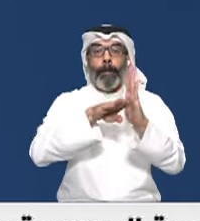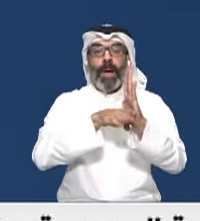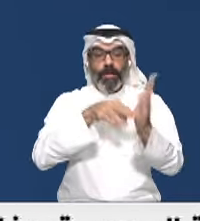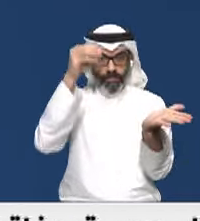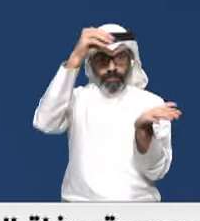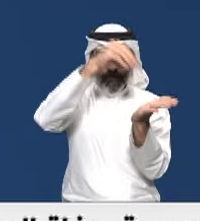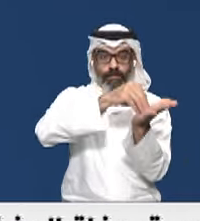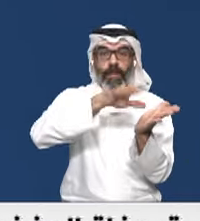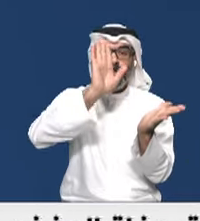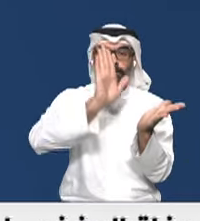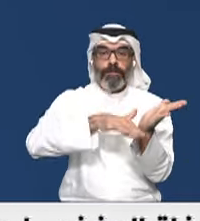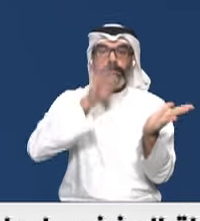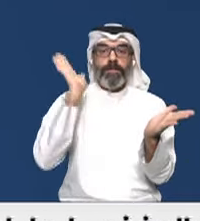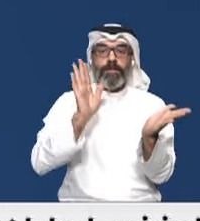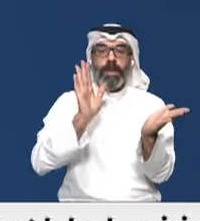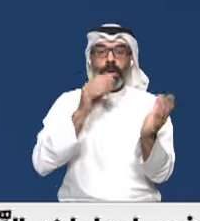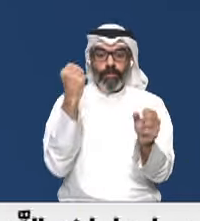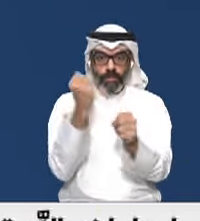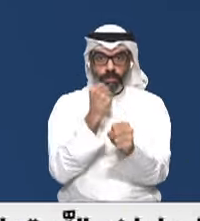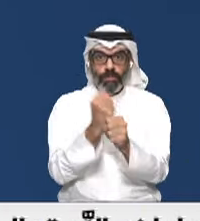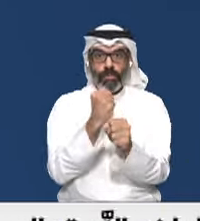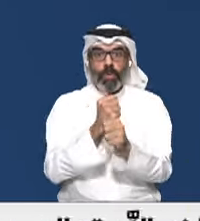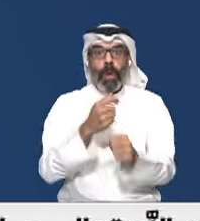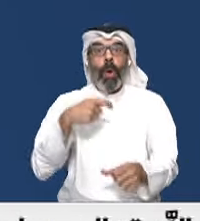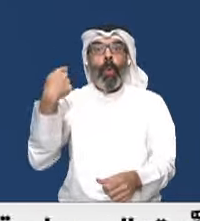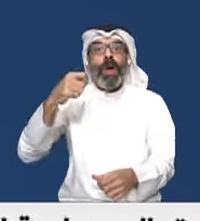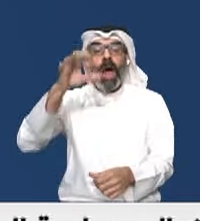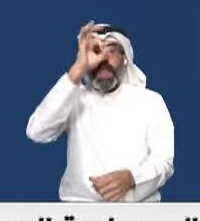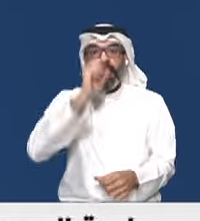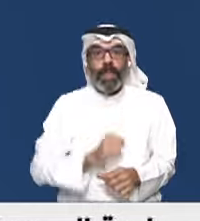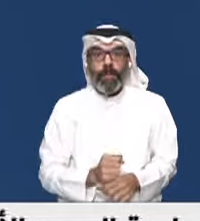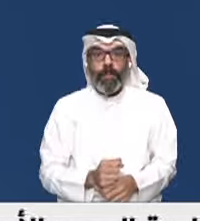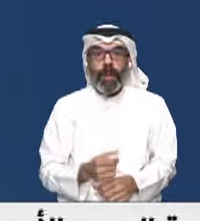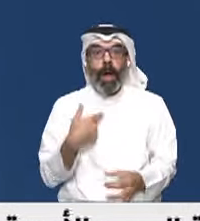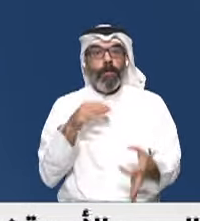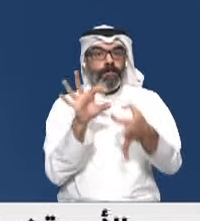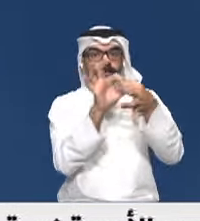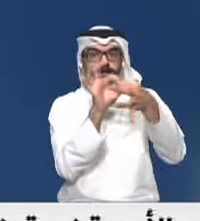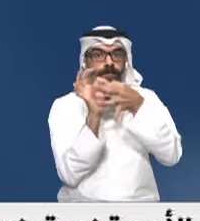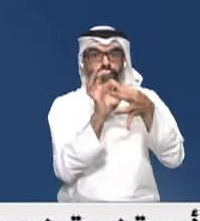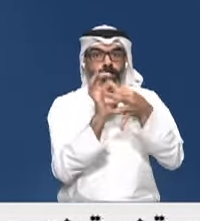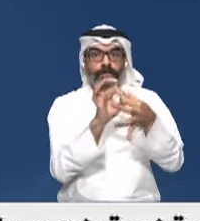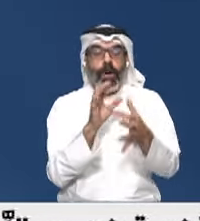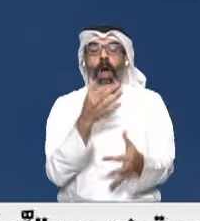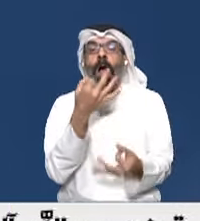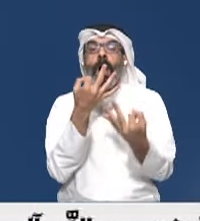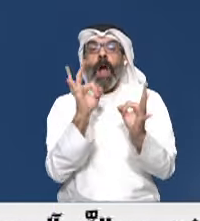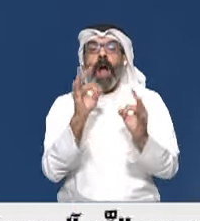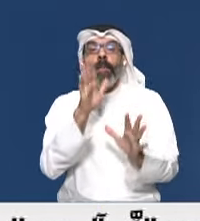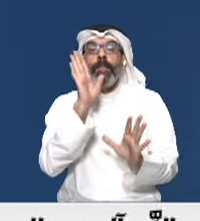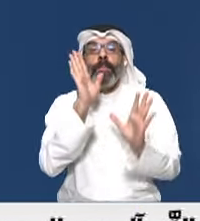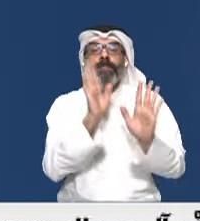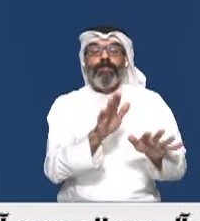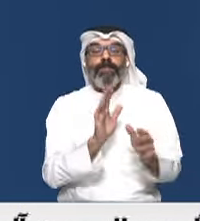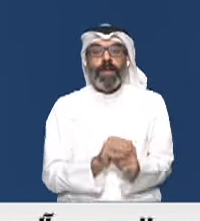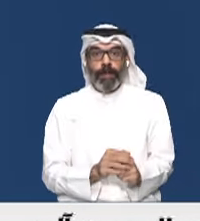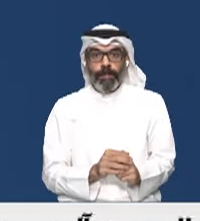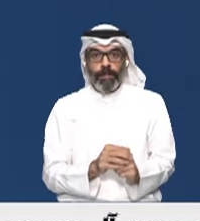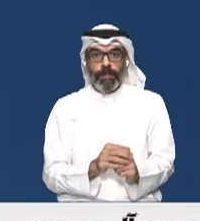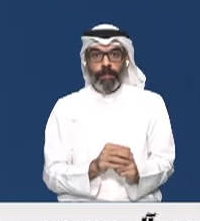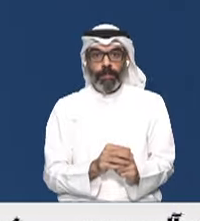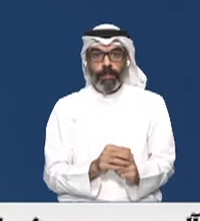الفريق اللي اشتغل عليه بالتنسيق مع وحده تنظيم التامين والاداره عامه للمرور نعم طبعا هي